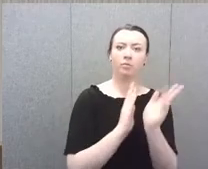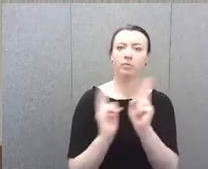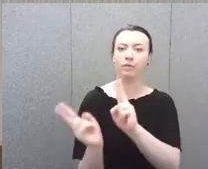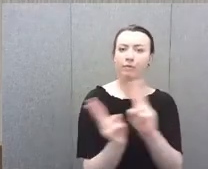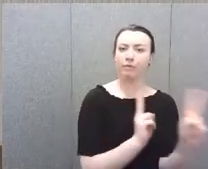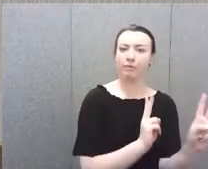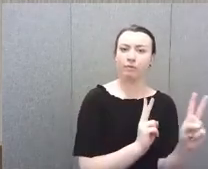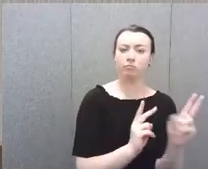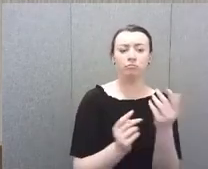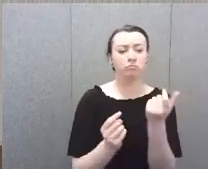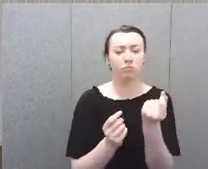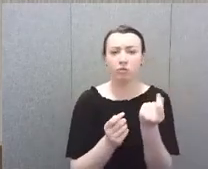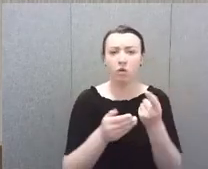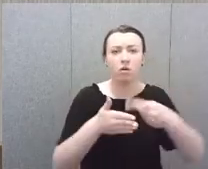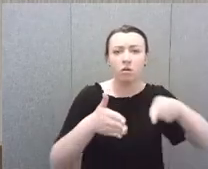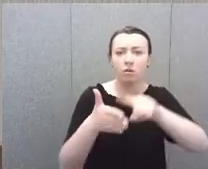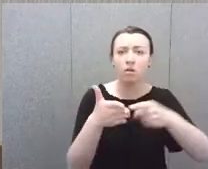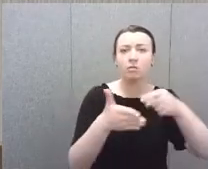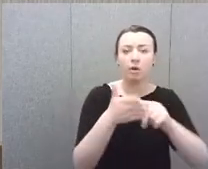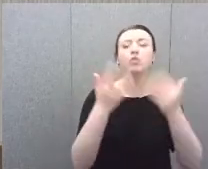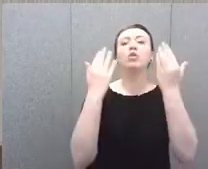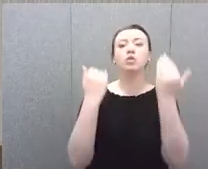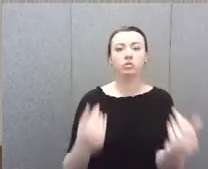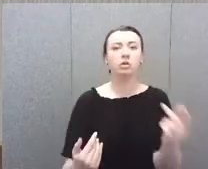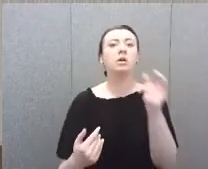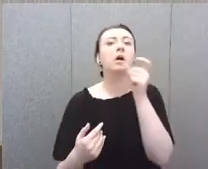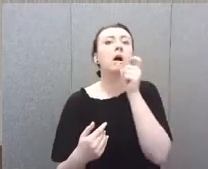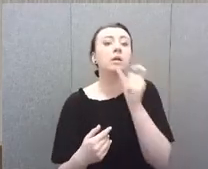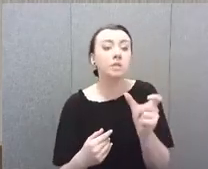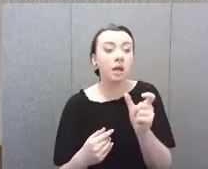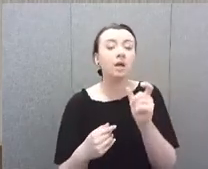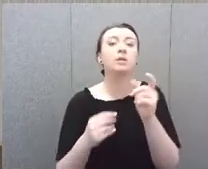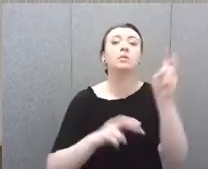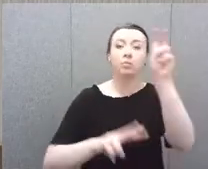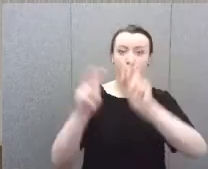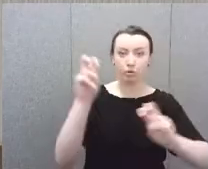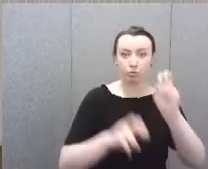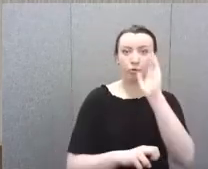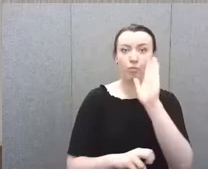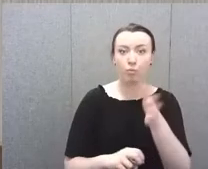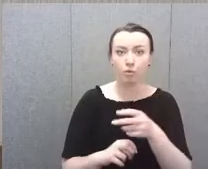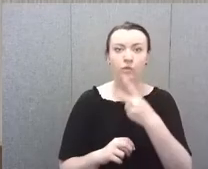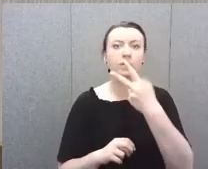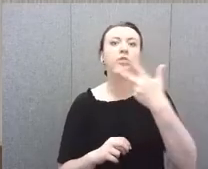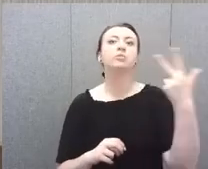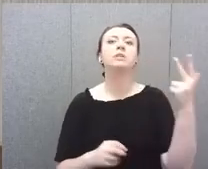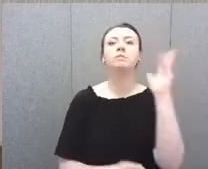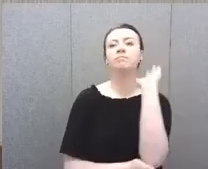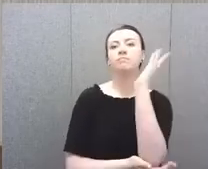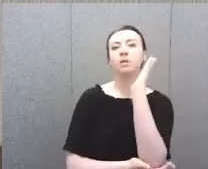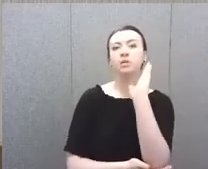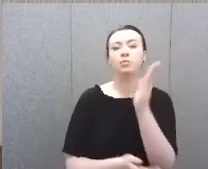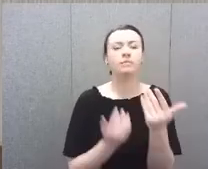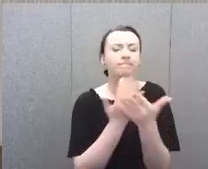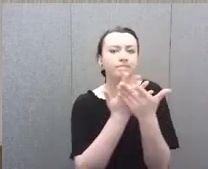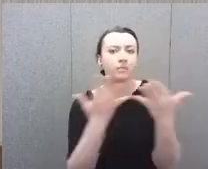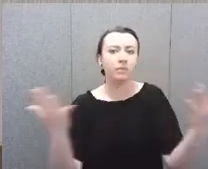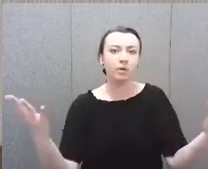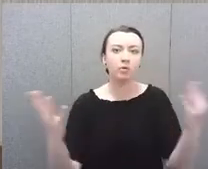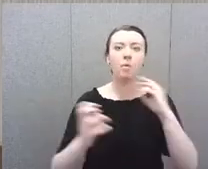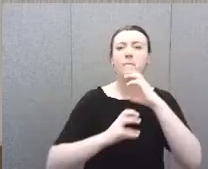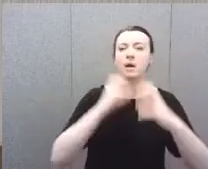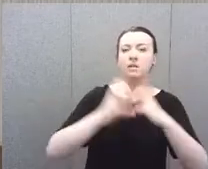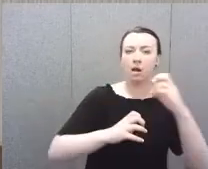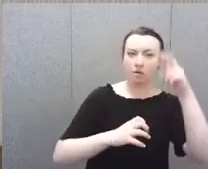Это лишь некоторые из вопросов, на которые сегодня мы будем стараться находить ответы. У нас будут 23 докладчика